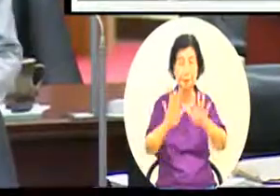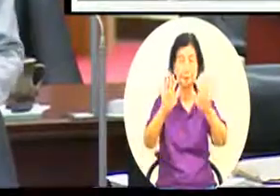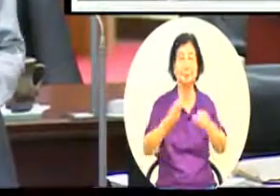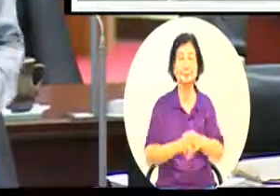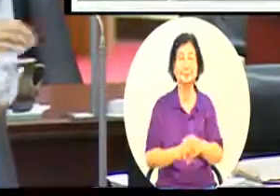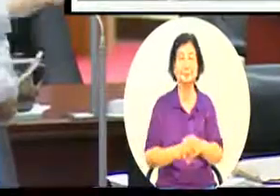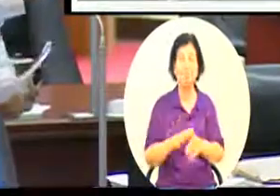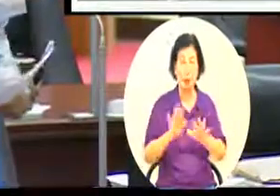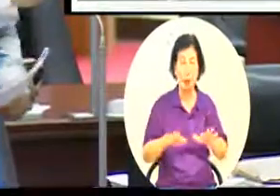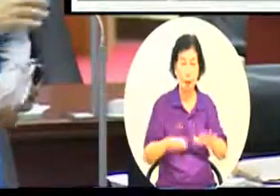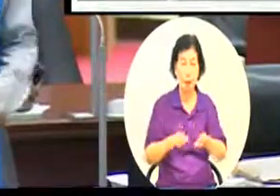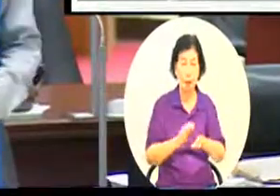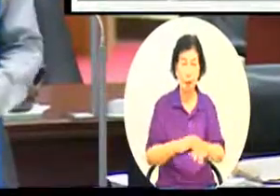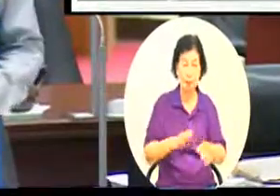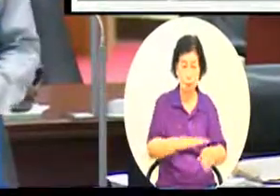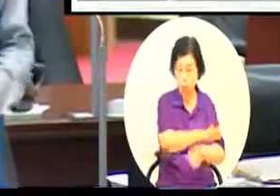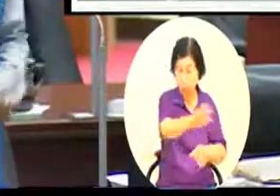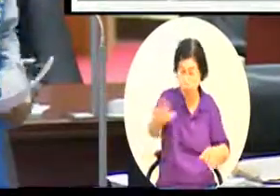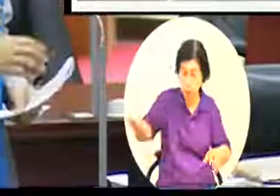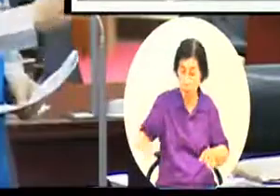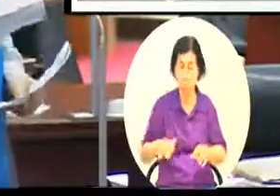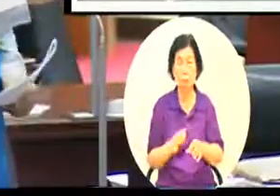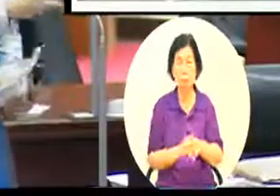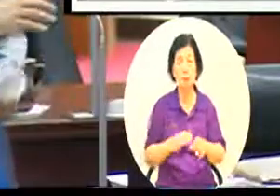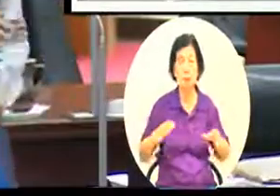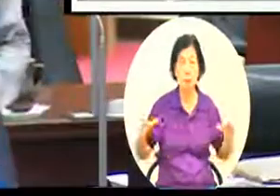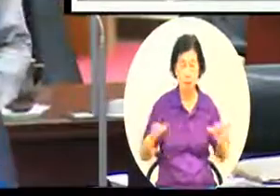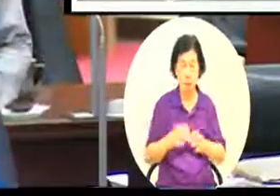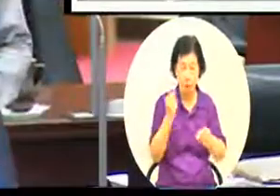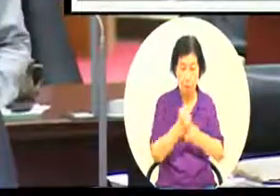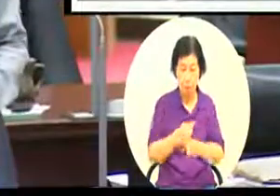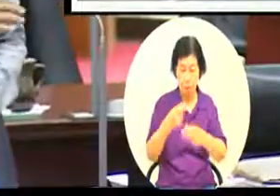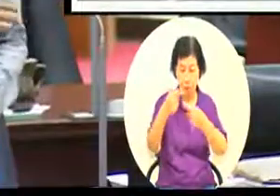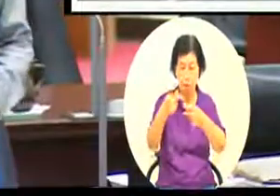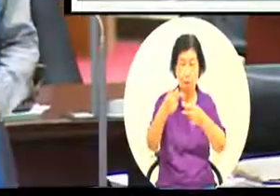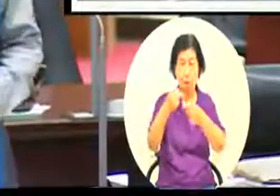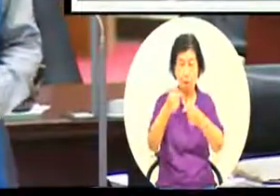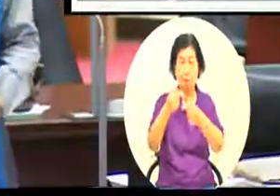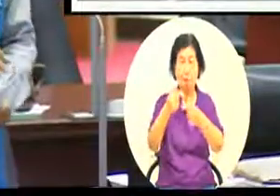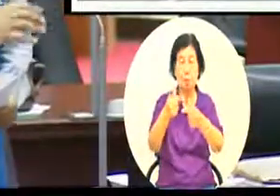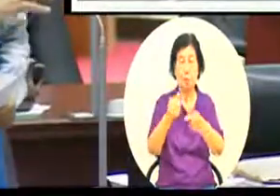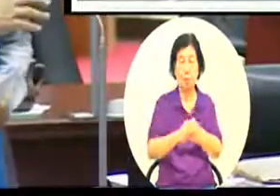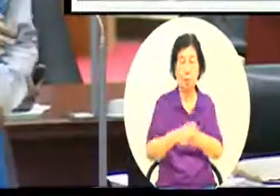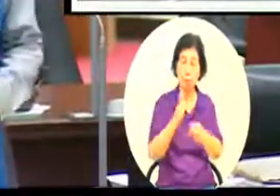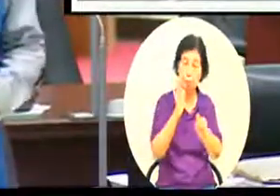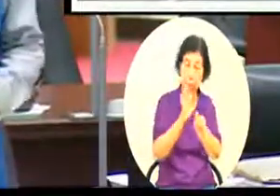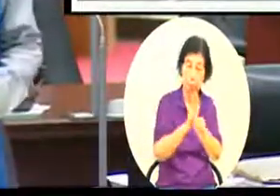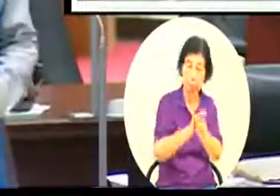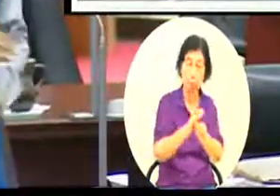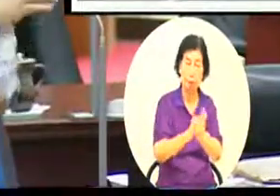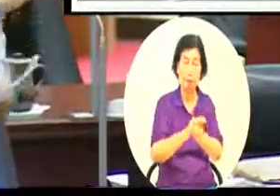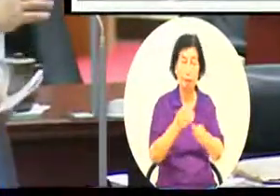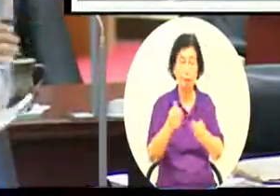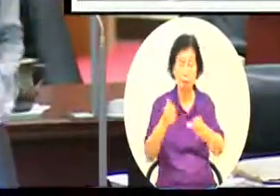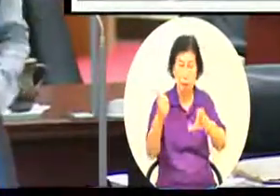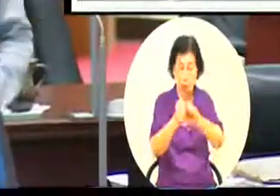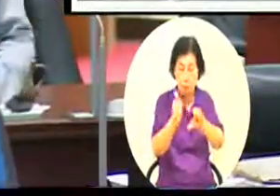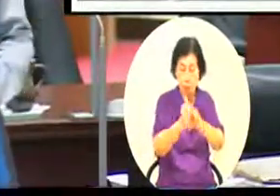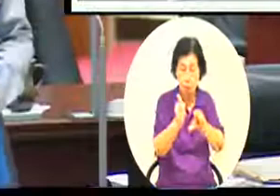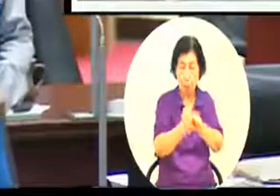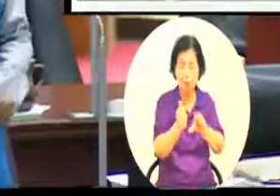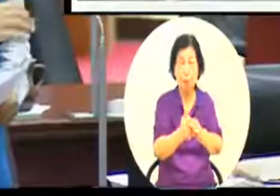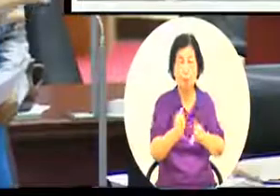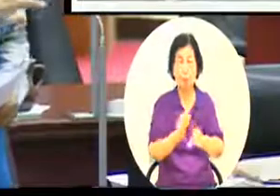全面性要去 做开发，这样你的才能带动整个营运量啊，营运量才能出来的时候，你的捷